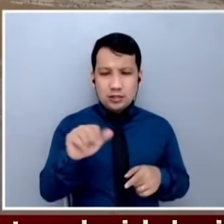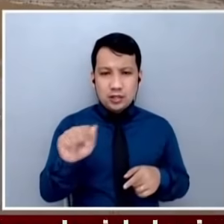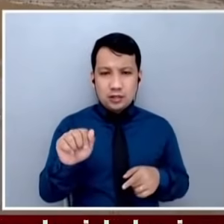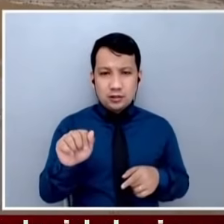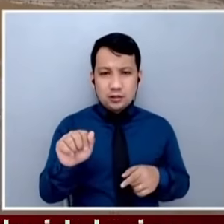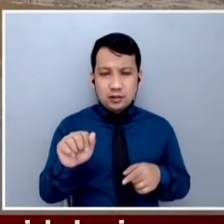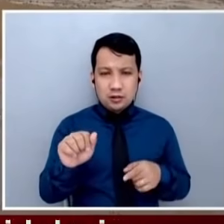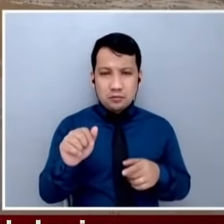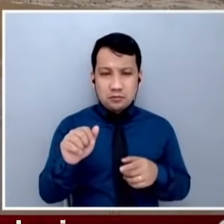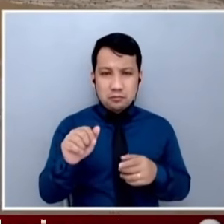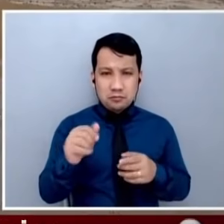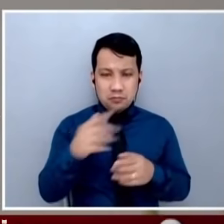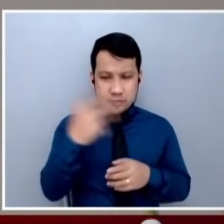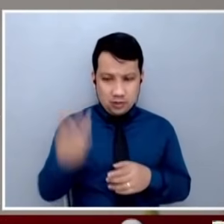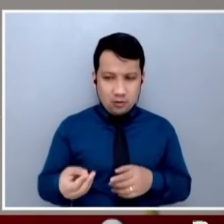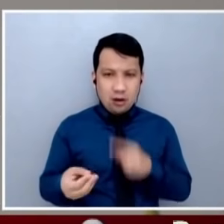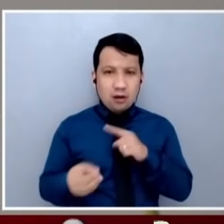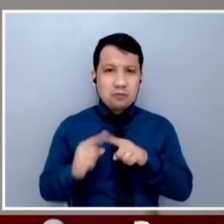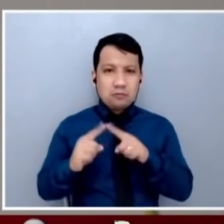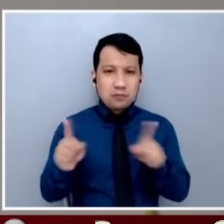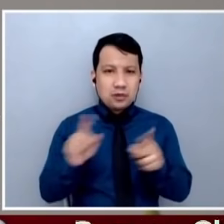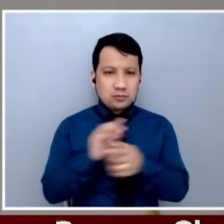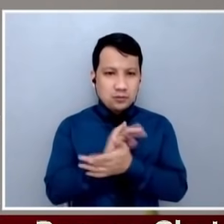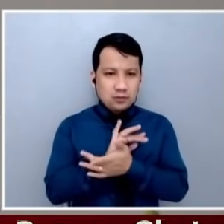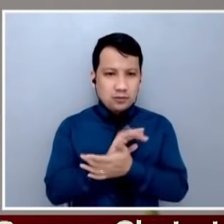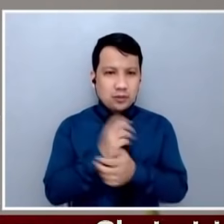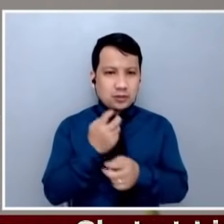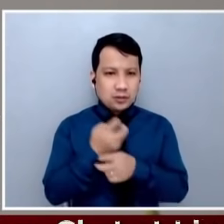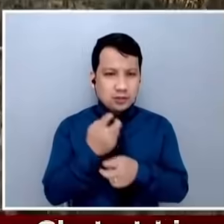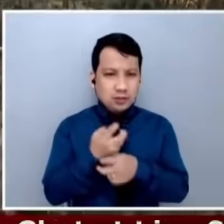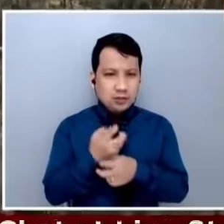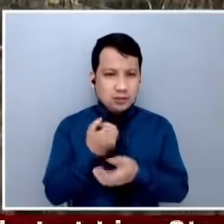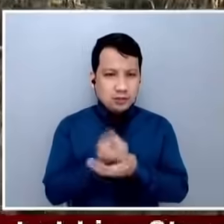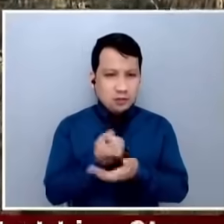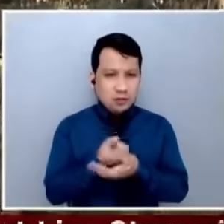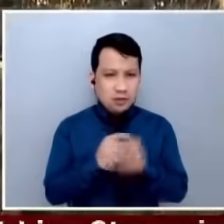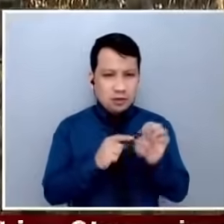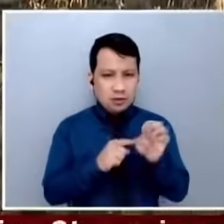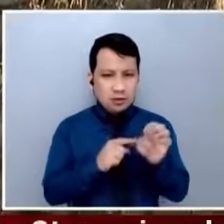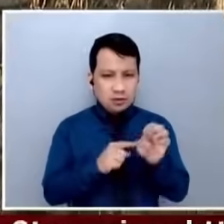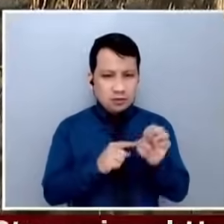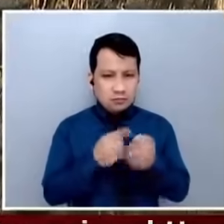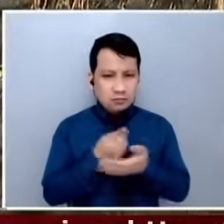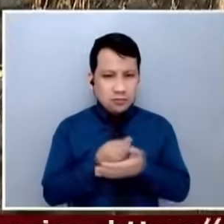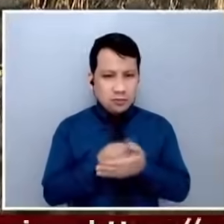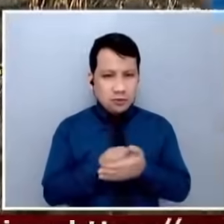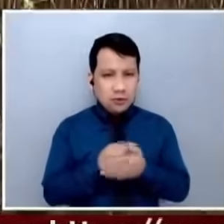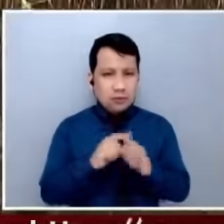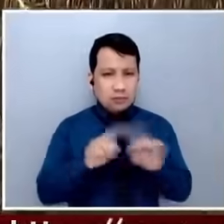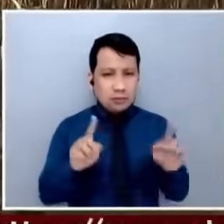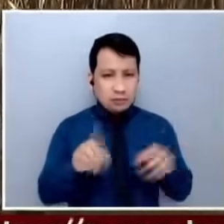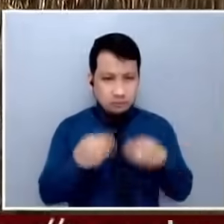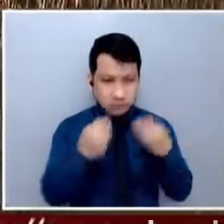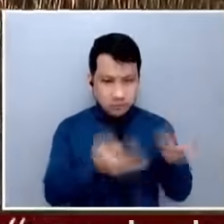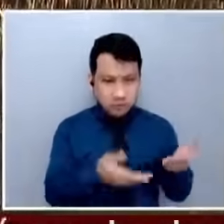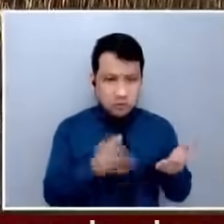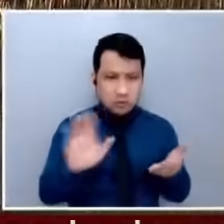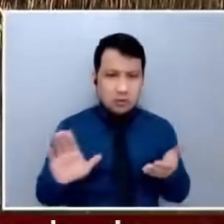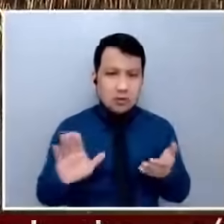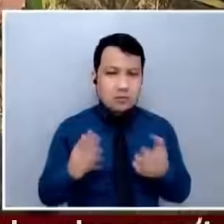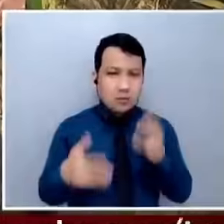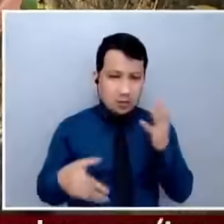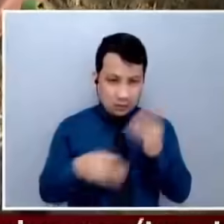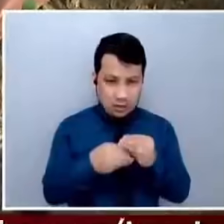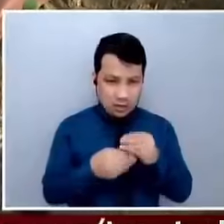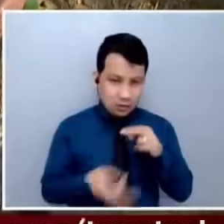Pero simula nang tumama ang pandemya, hirap na silang kumita ng extra. pero nabigyan sila ng pagkakataon na magkaroon ng dagdag